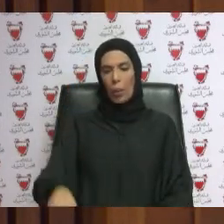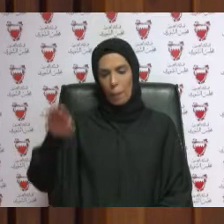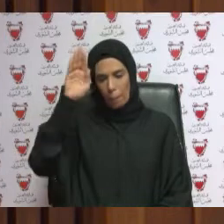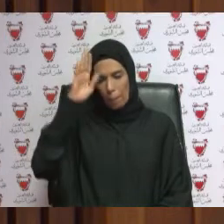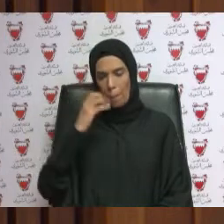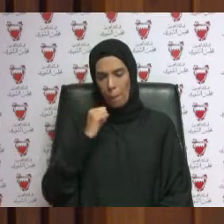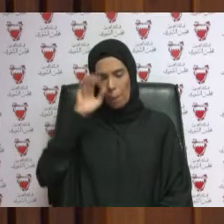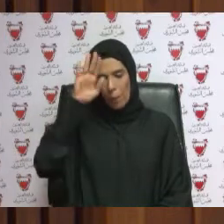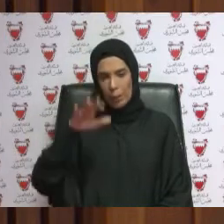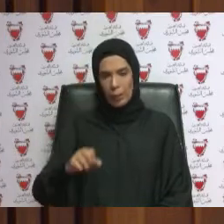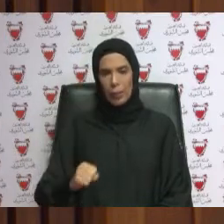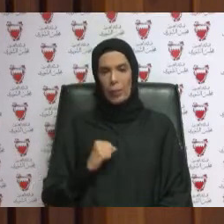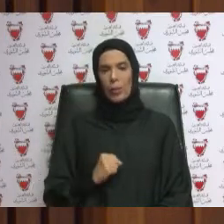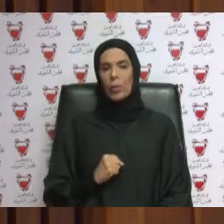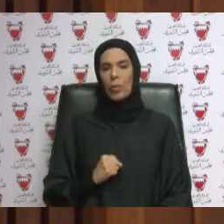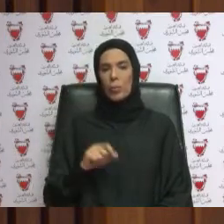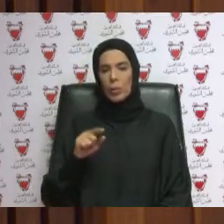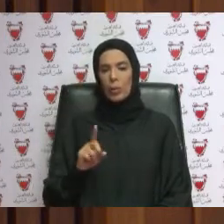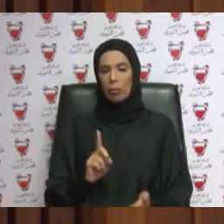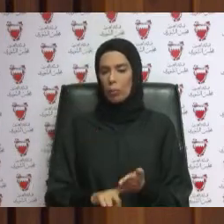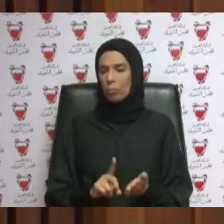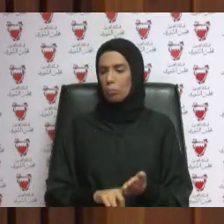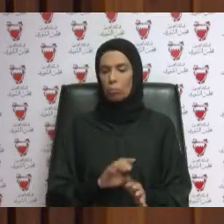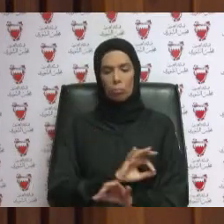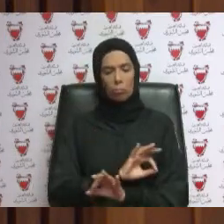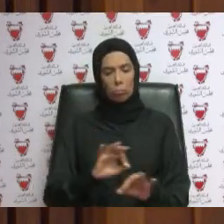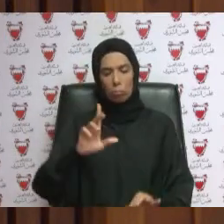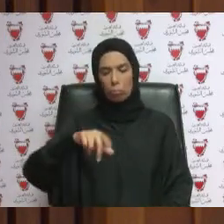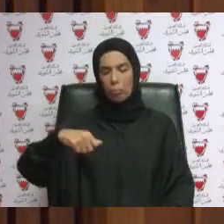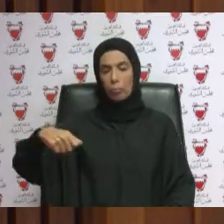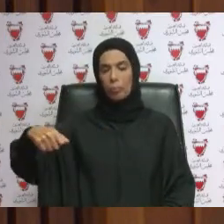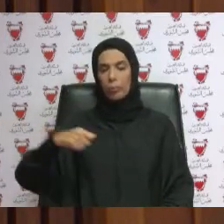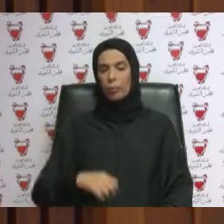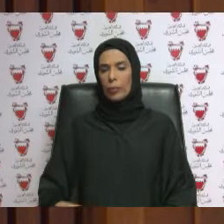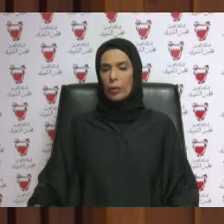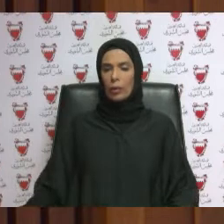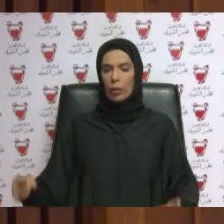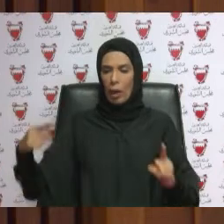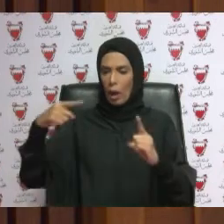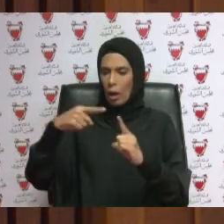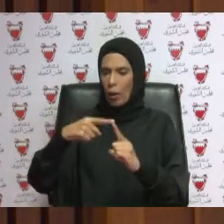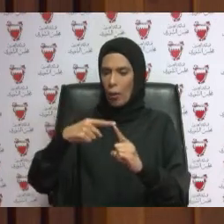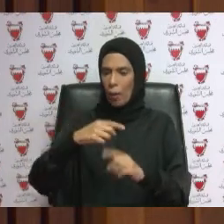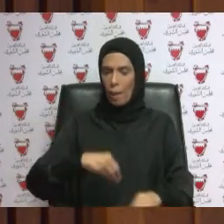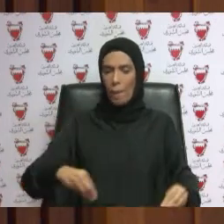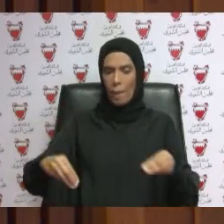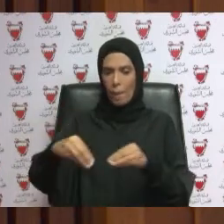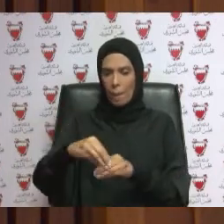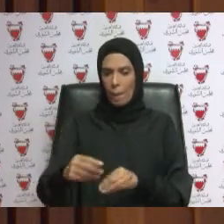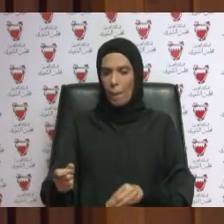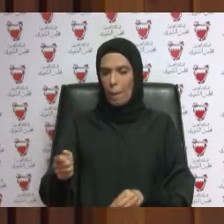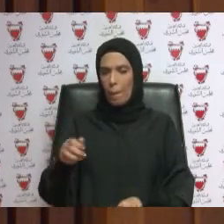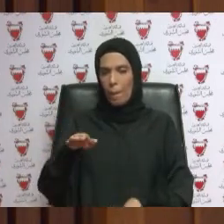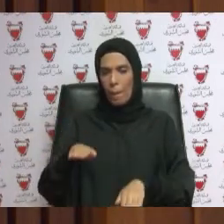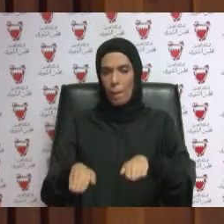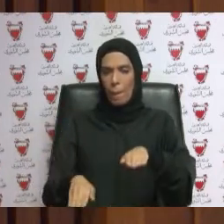خليفة ملك مملكة البحرين وملزمة لكافة الوزارات. كما يستهدف الاقتراح بقانون تعديل قانون الميزانية العامة